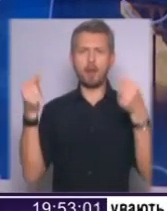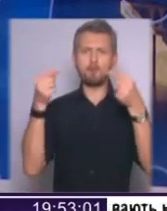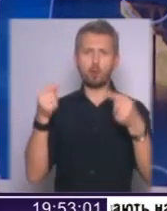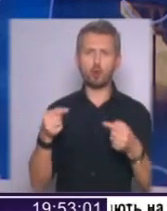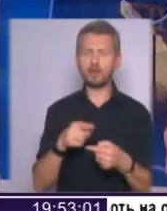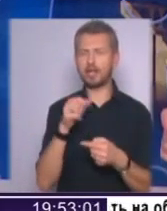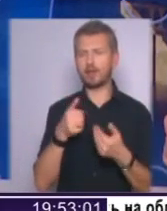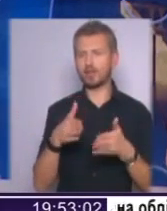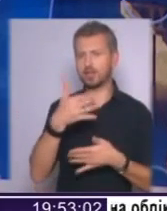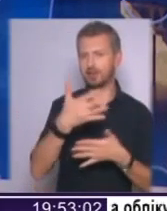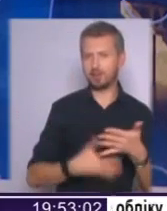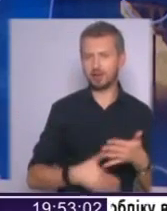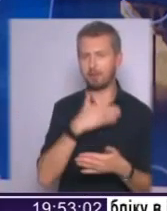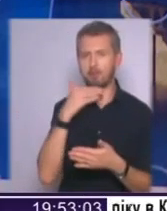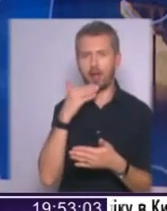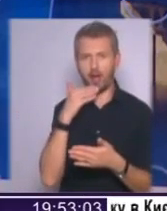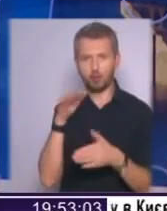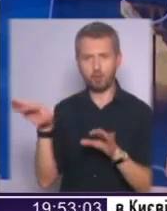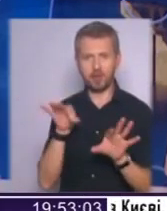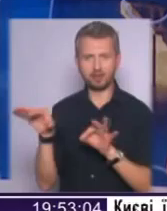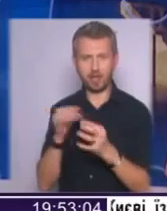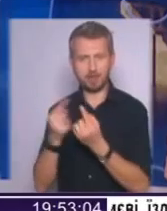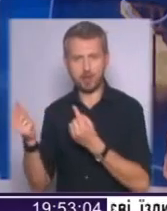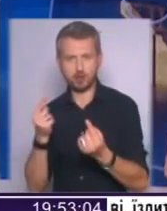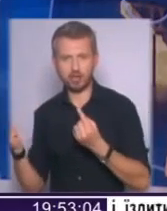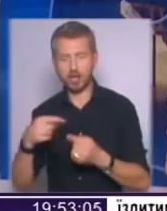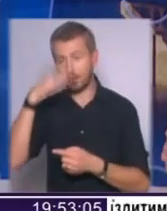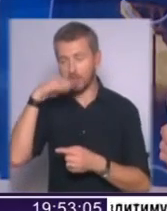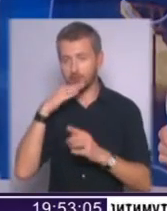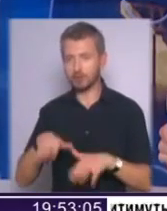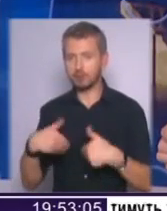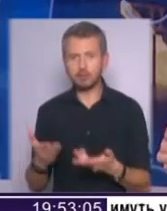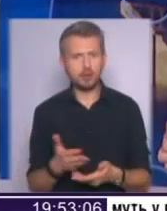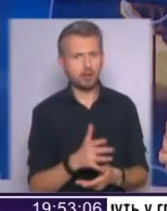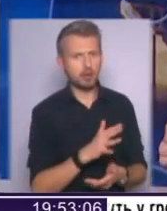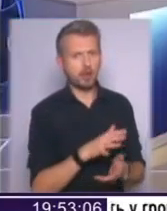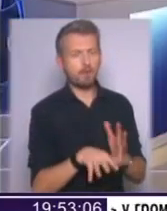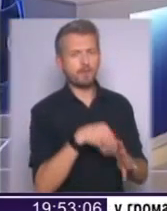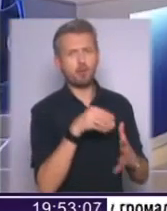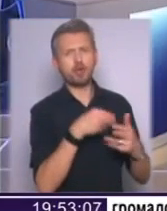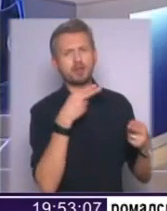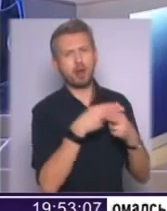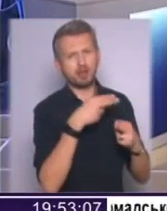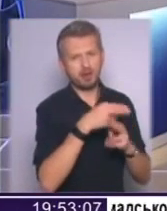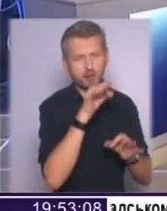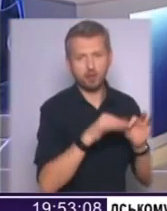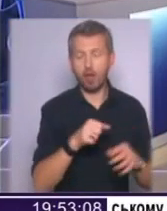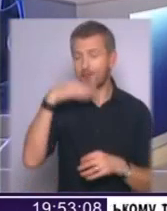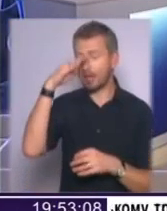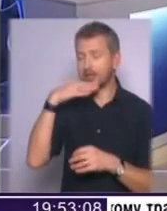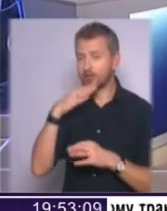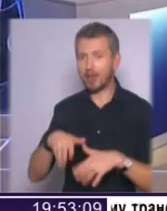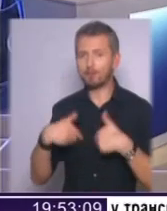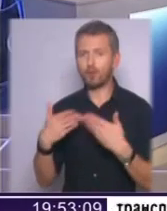списками, багатомандатна мажоритарка, Батьківщина взагалі пропонує... І високий виборчий бар'єр. Так, і... а Батьківщина пропонує